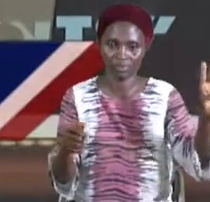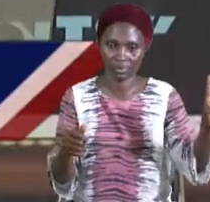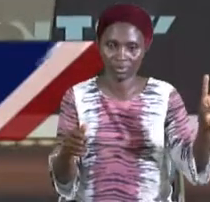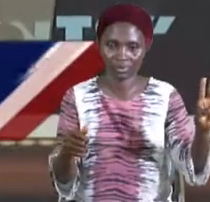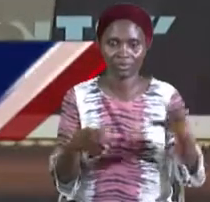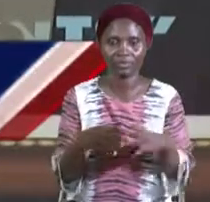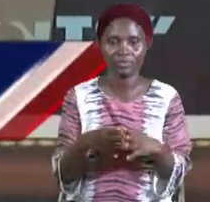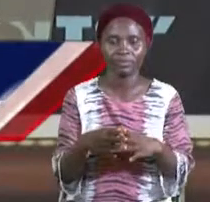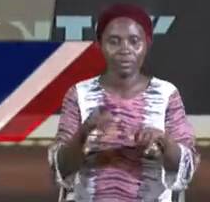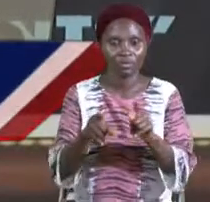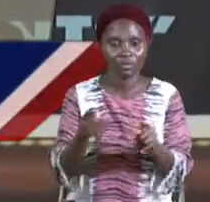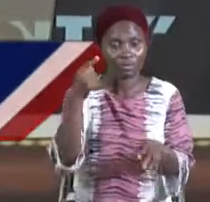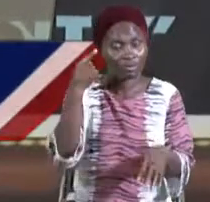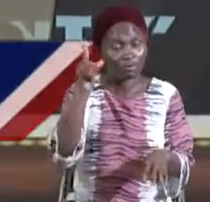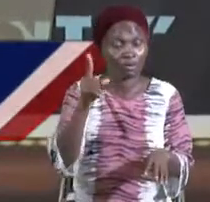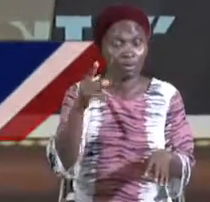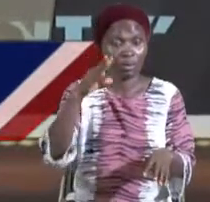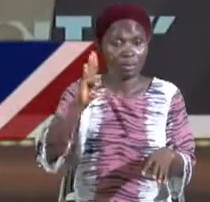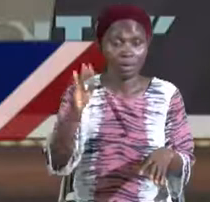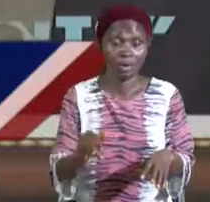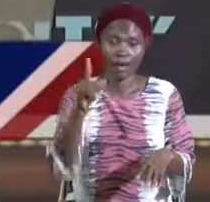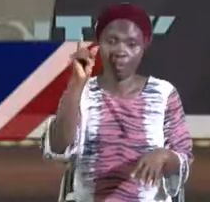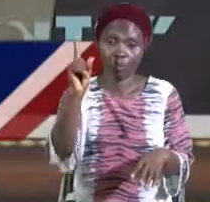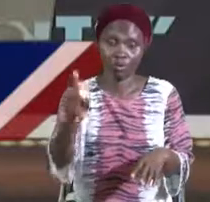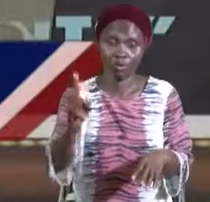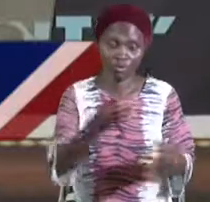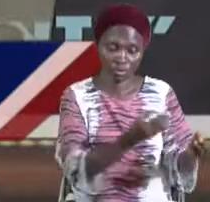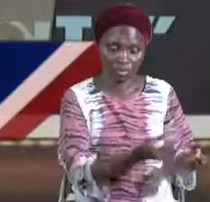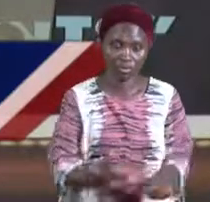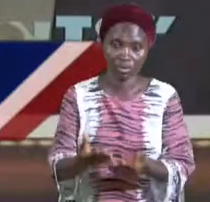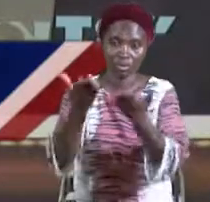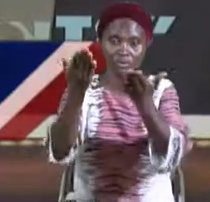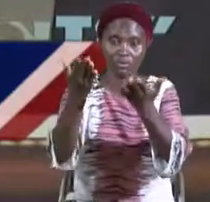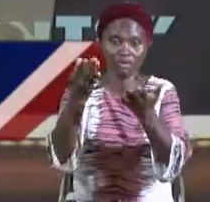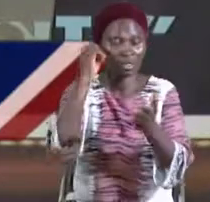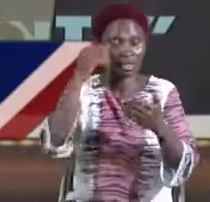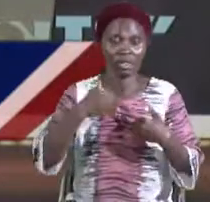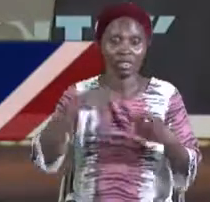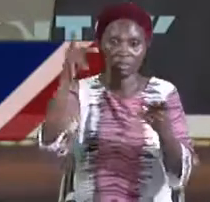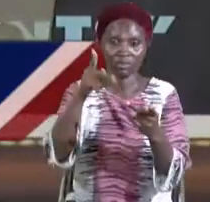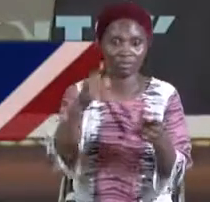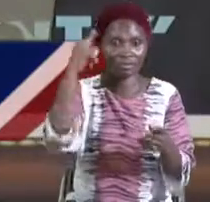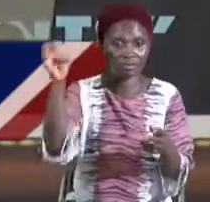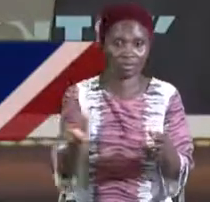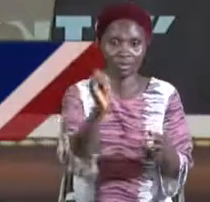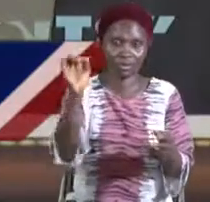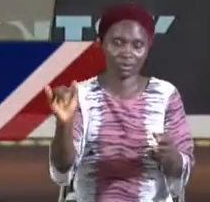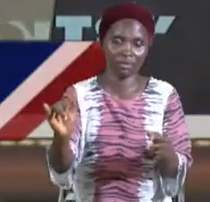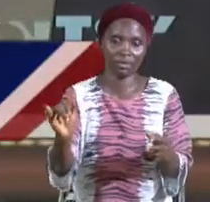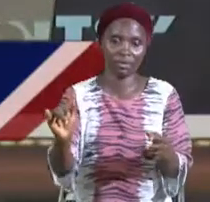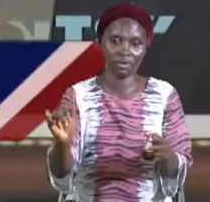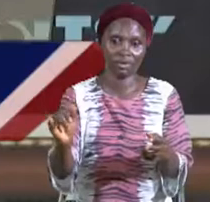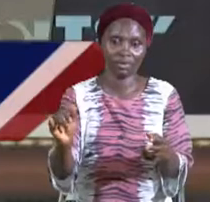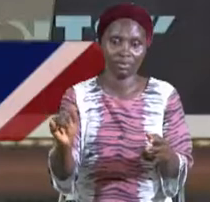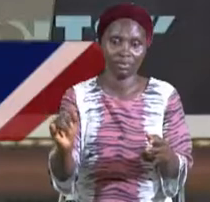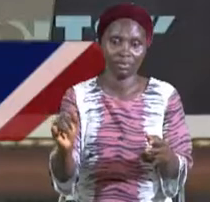Car par une seule offrande, il a amené à la perfection pour toujours ceux qui sont sanctifiés. Après être sauvés,